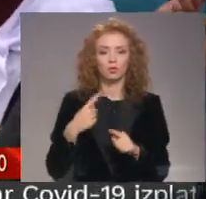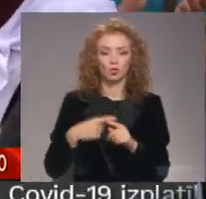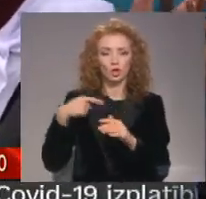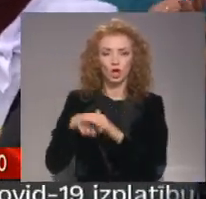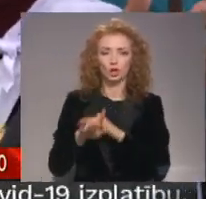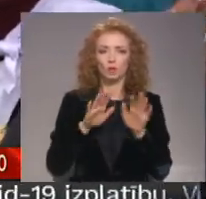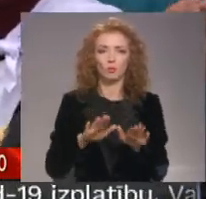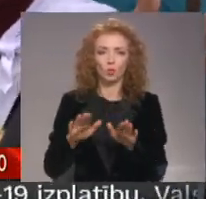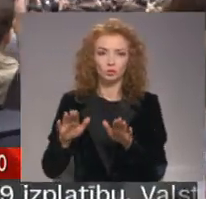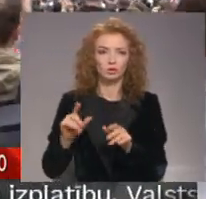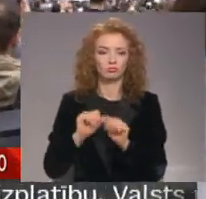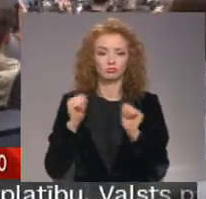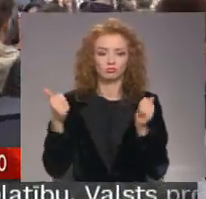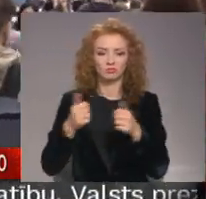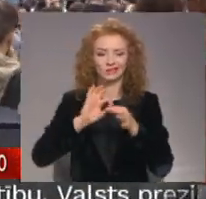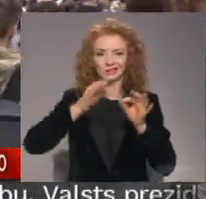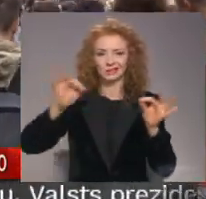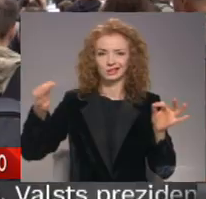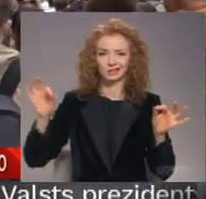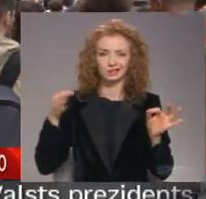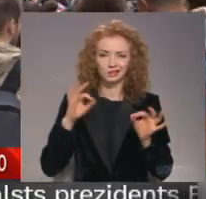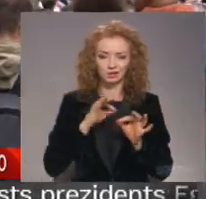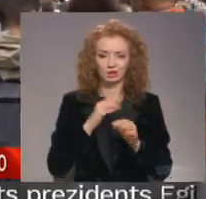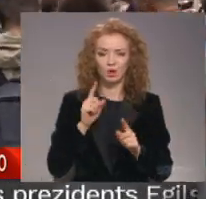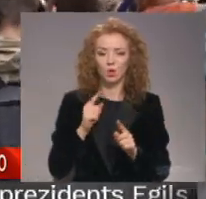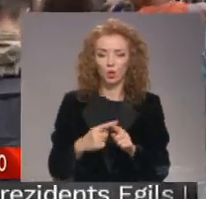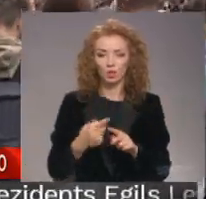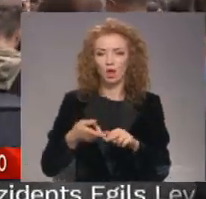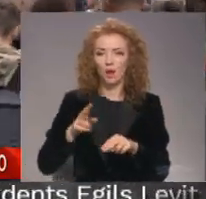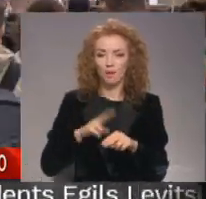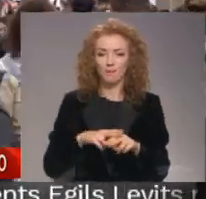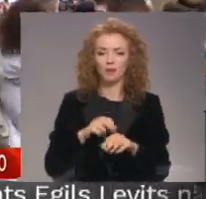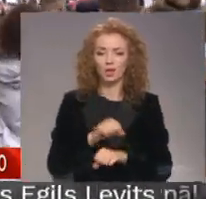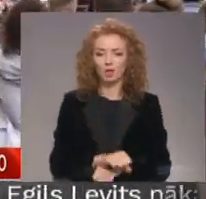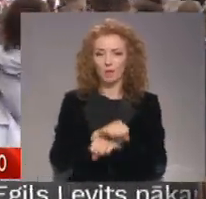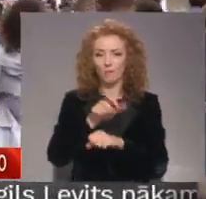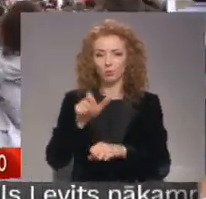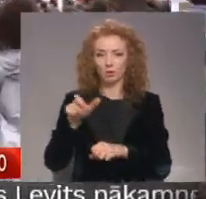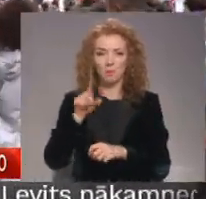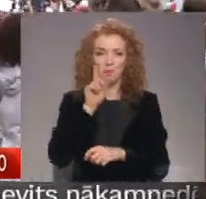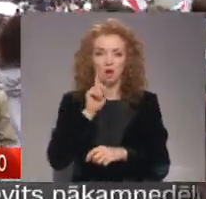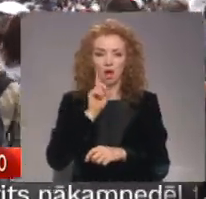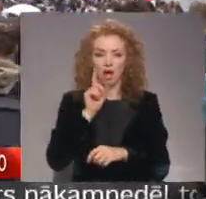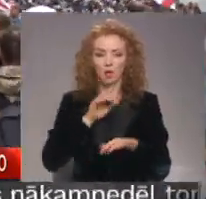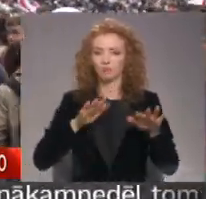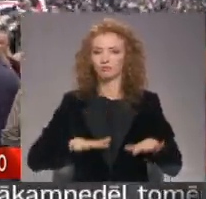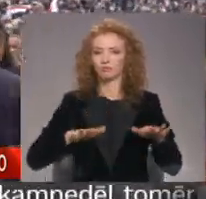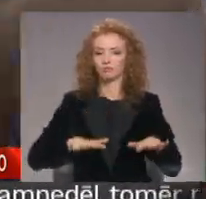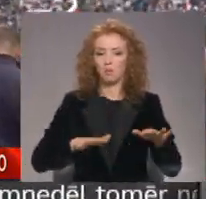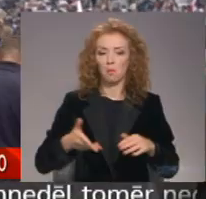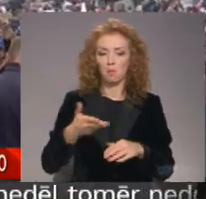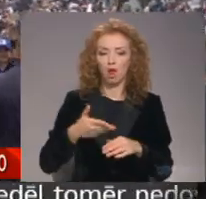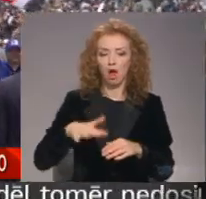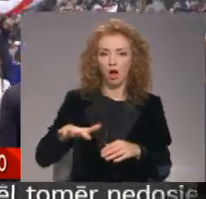muzejā un apkārtne ir aplūta ar dzelzceptiem. Tāpēc demonstranti un mītiņotāji pagaidām ir uzturās šajā